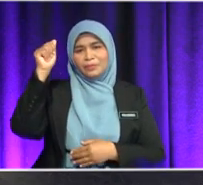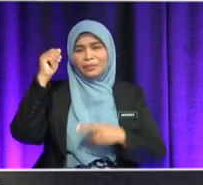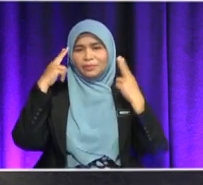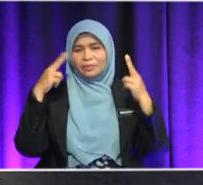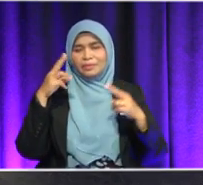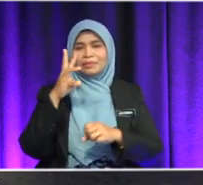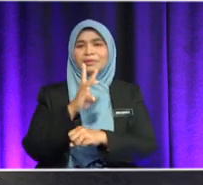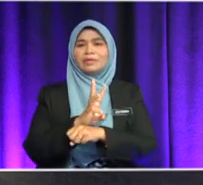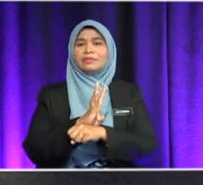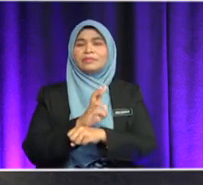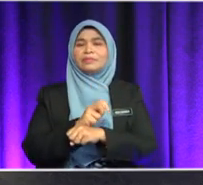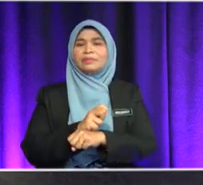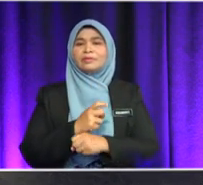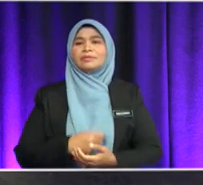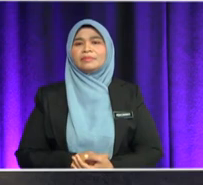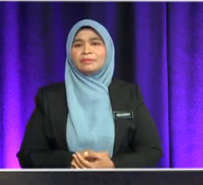Warahmatullahi Wabarakatuh